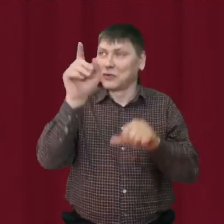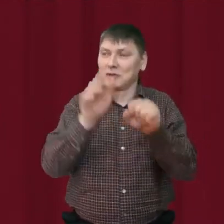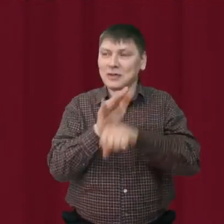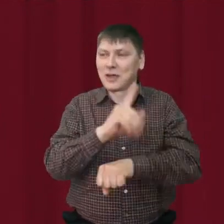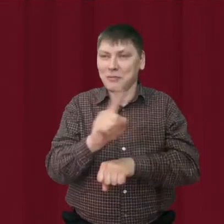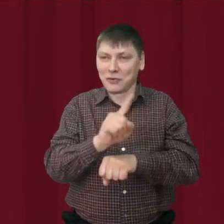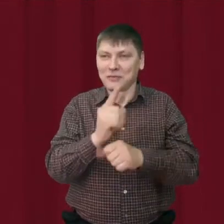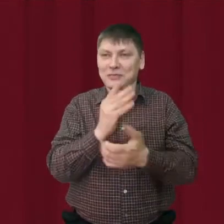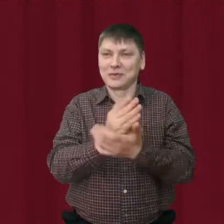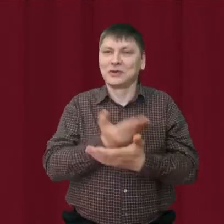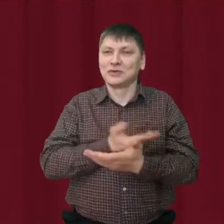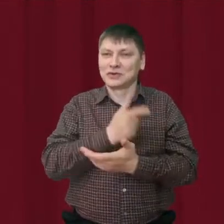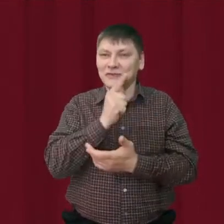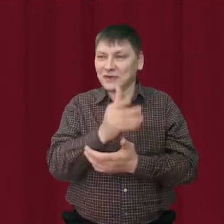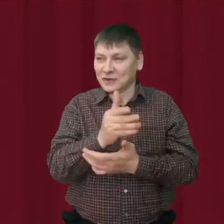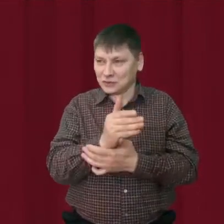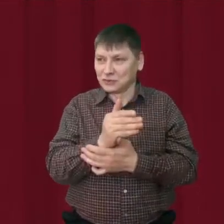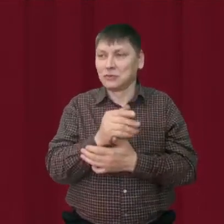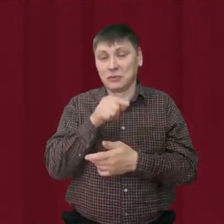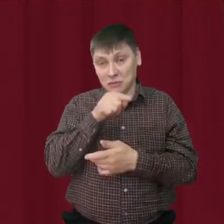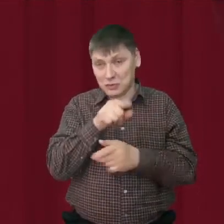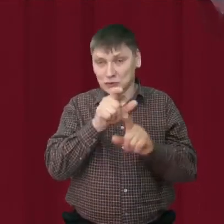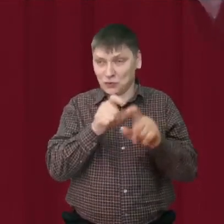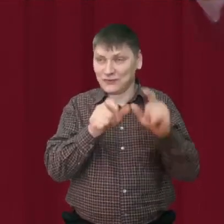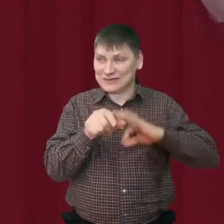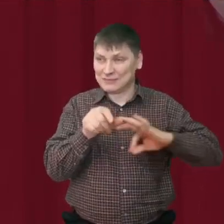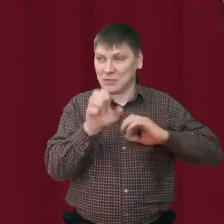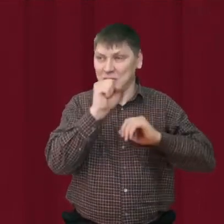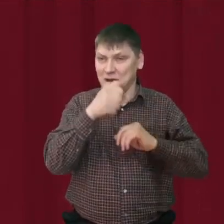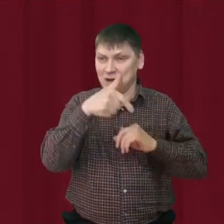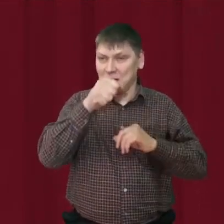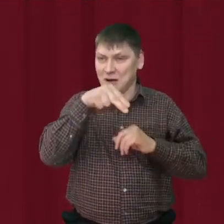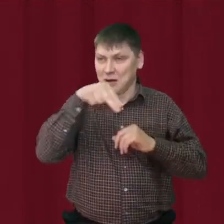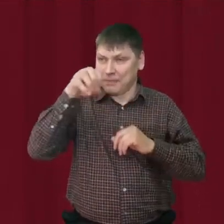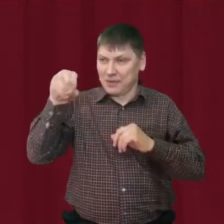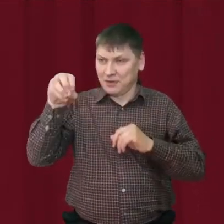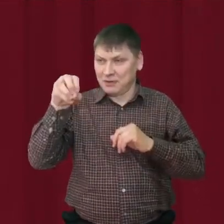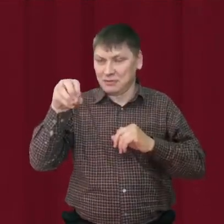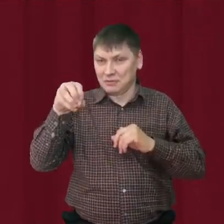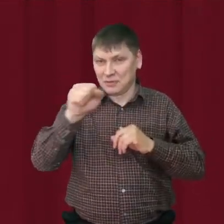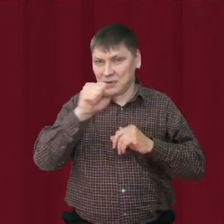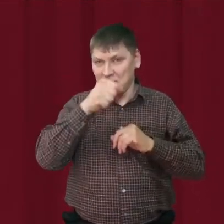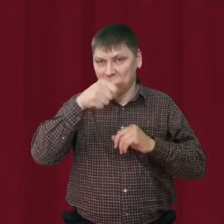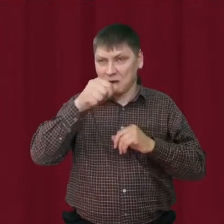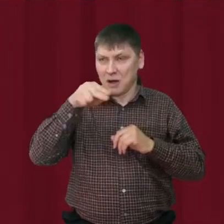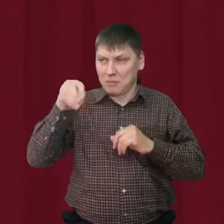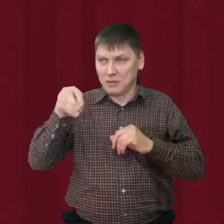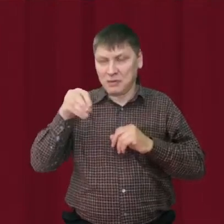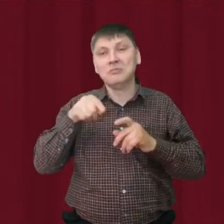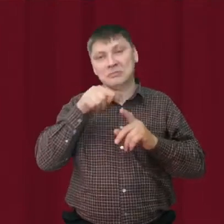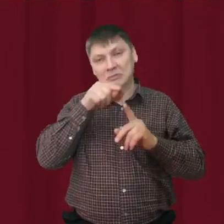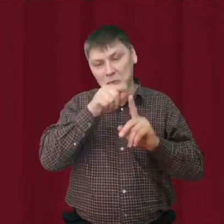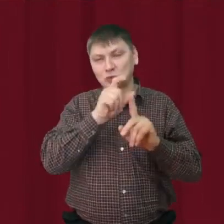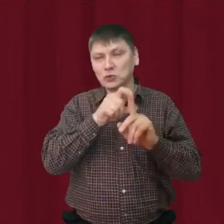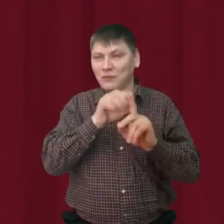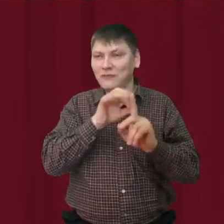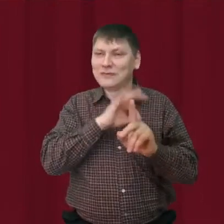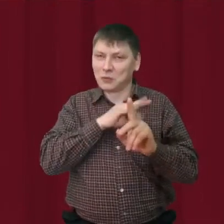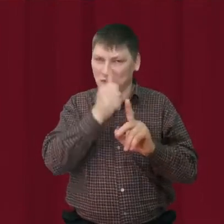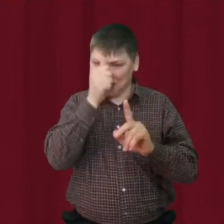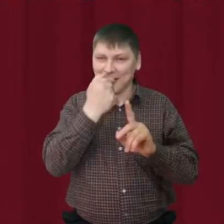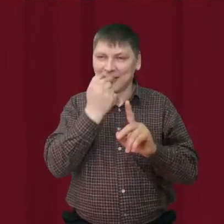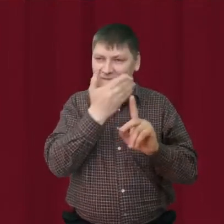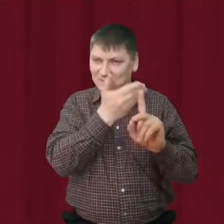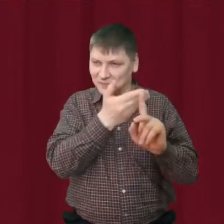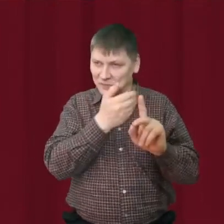жизнь вечную». Там вот именно используется слово агапе, потому что оно показывает, как никакое другое слово «любовь», что Бог нас